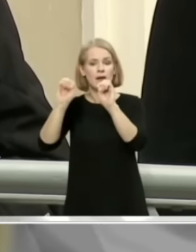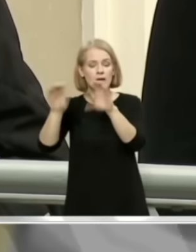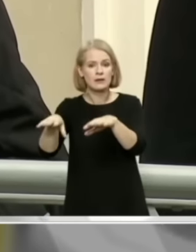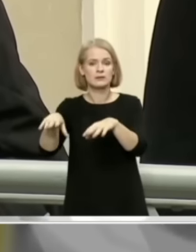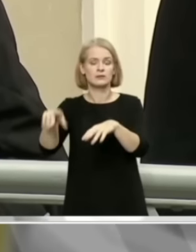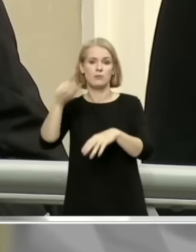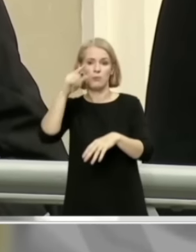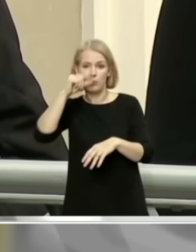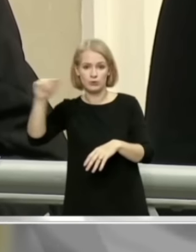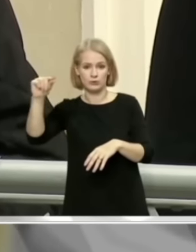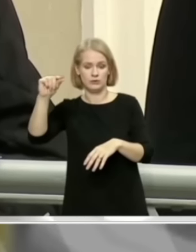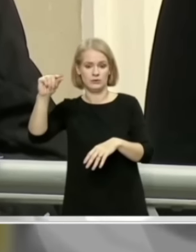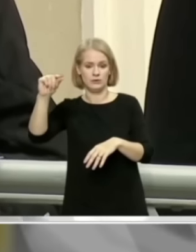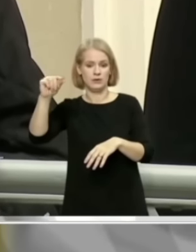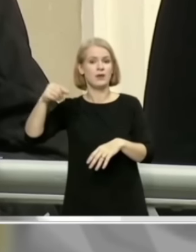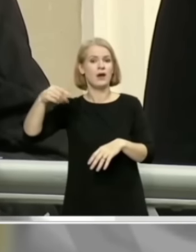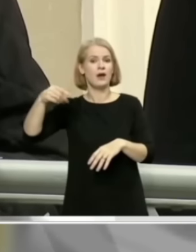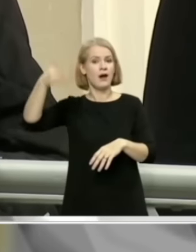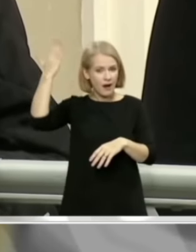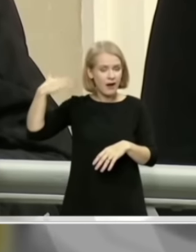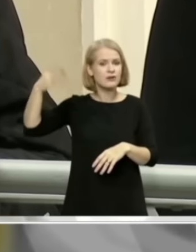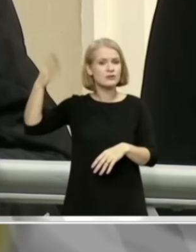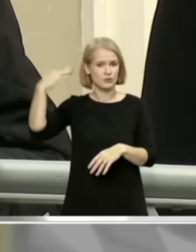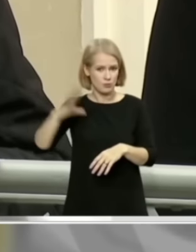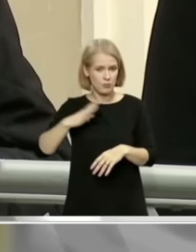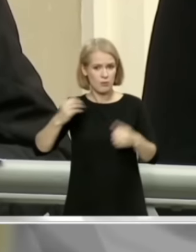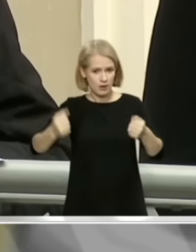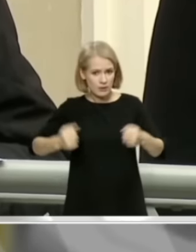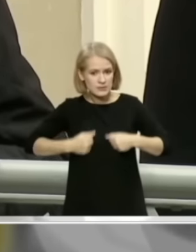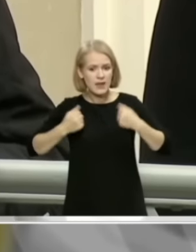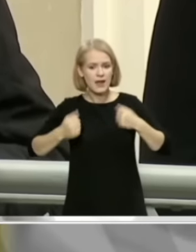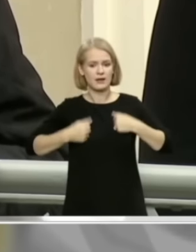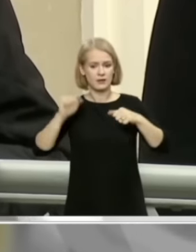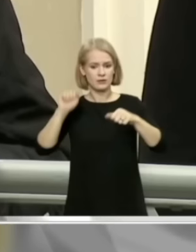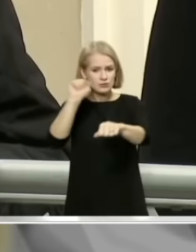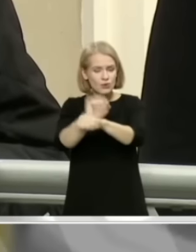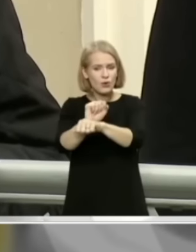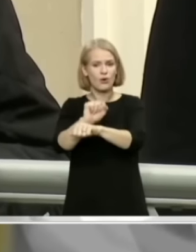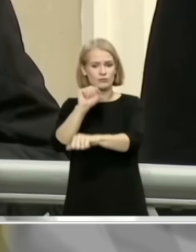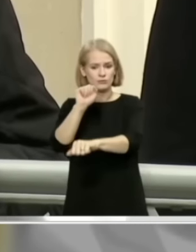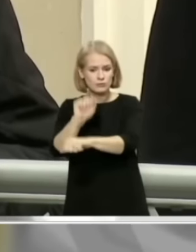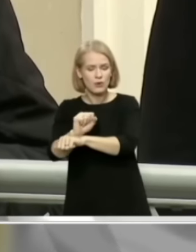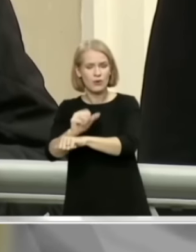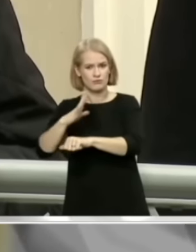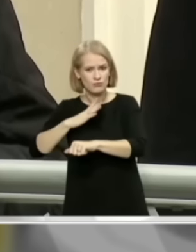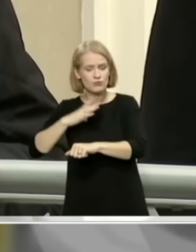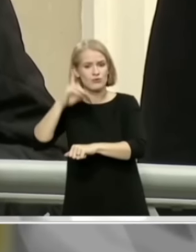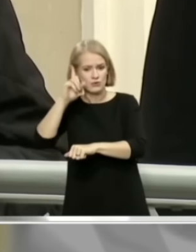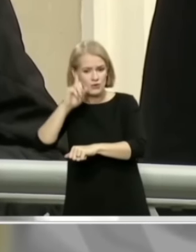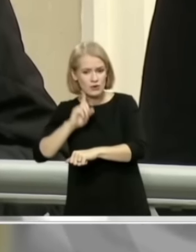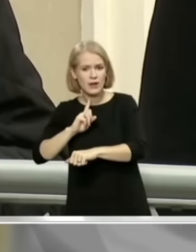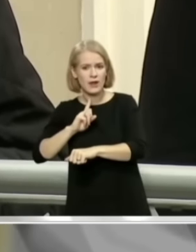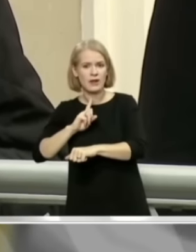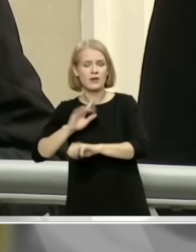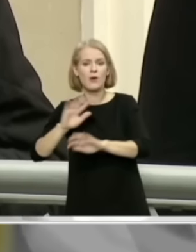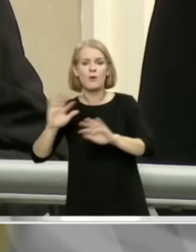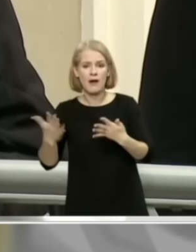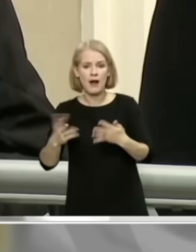Kaip kadaise rovė ir buvo užsimoję eradikuoti, išrauti